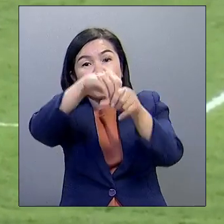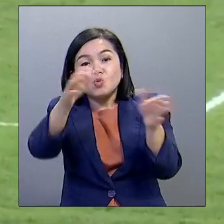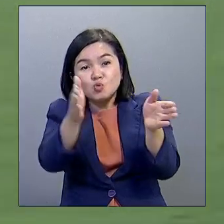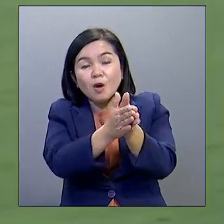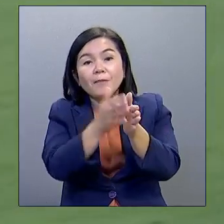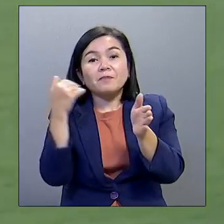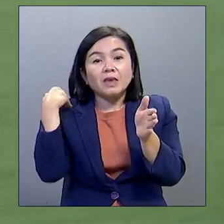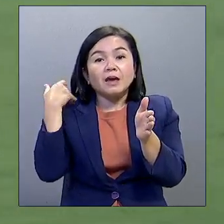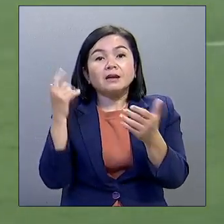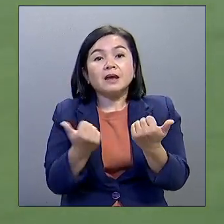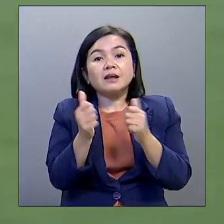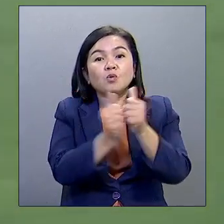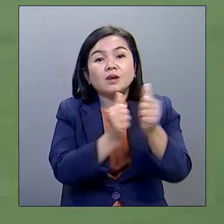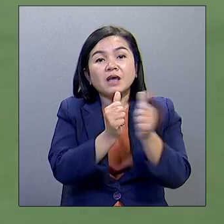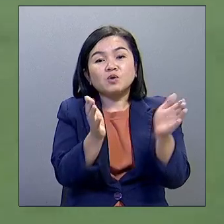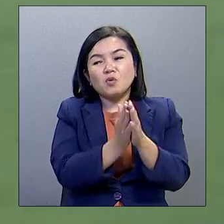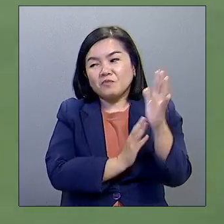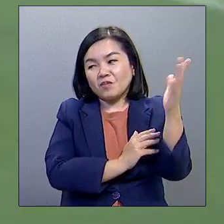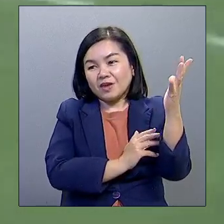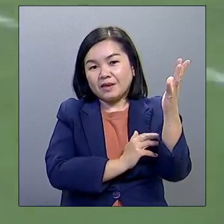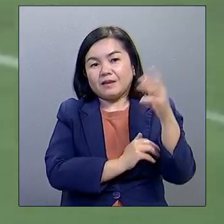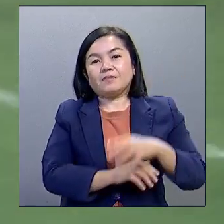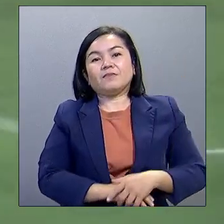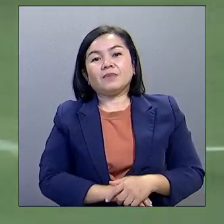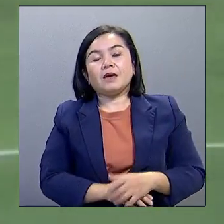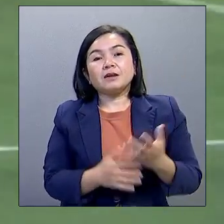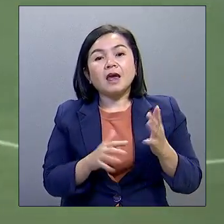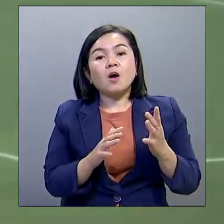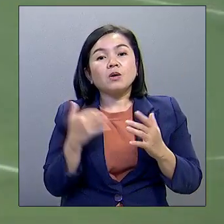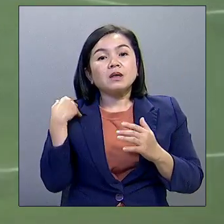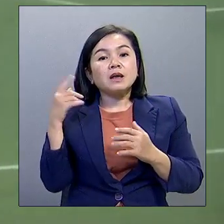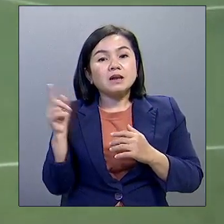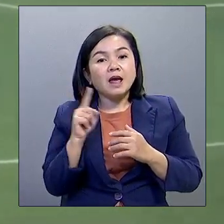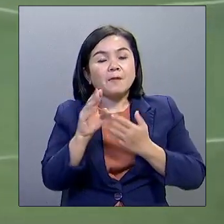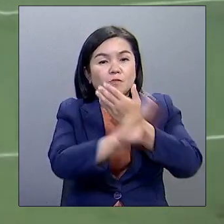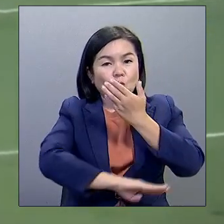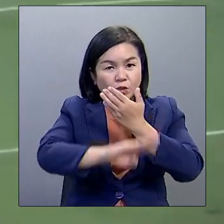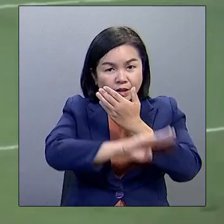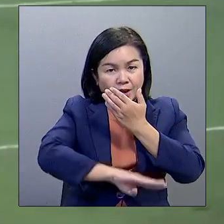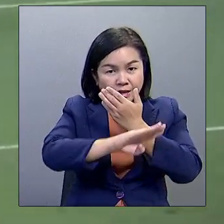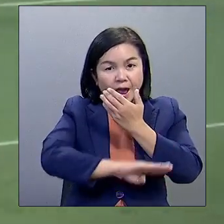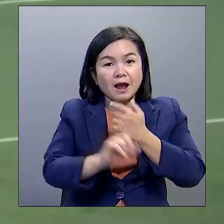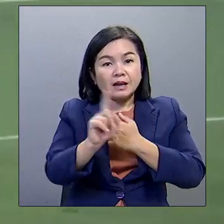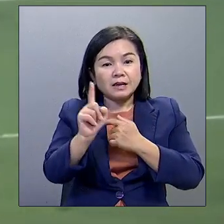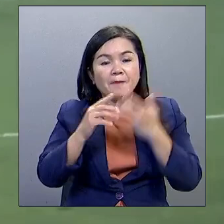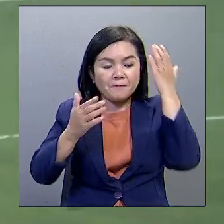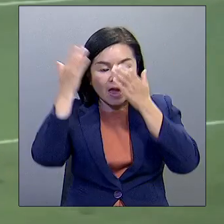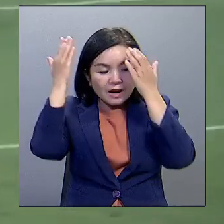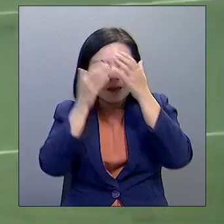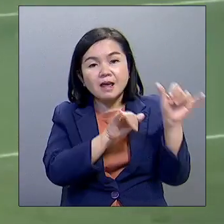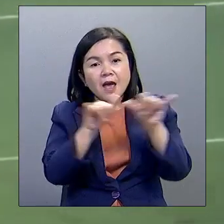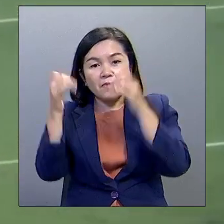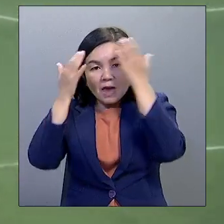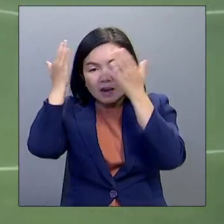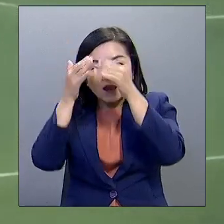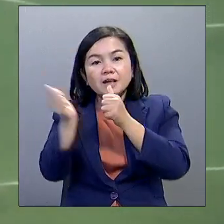ได้เดินทางมาแข่งขันในเกมนัดนี้ครับโดย2เกมเย่าของบูไนในรอบแบ่งกลุ่มพวกเขามาใช้ประเทศมาเลเซียแข่งขัน